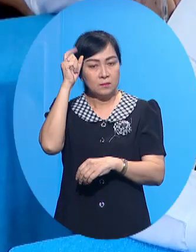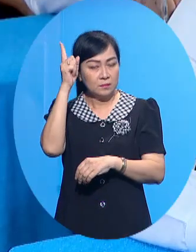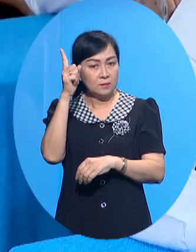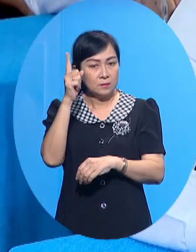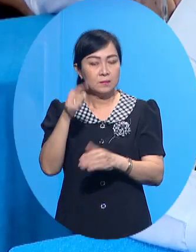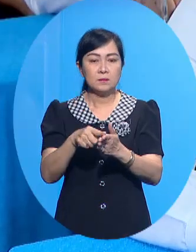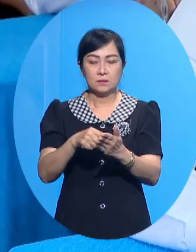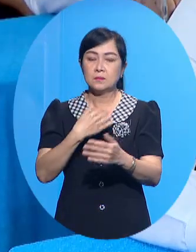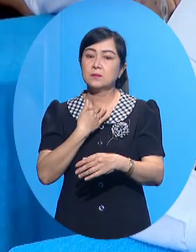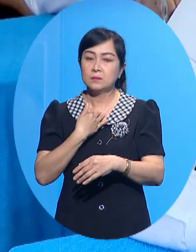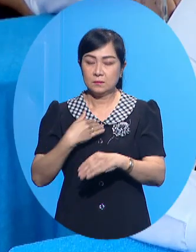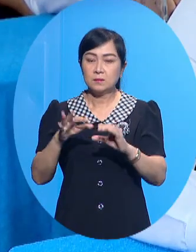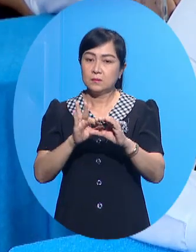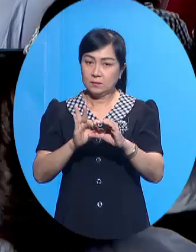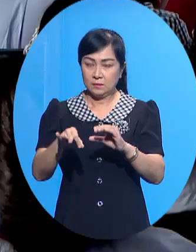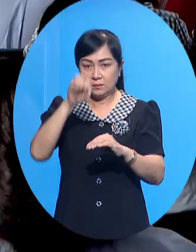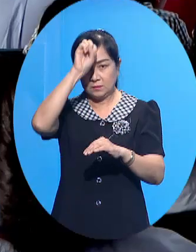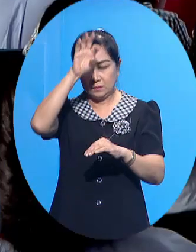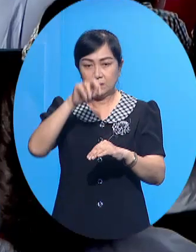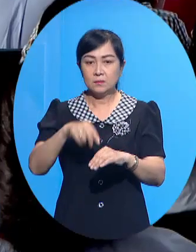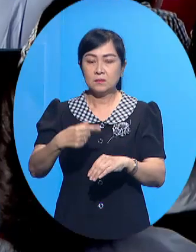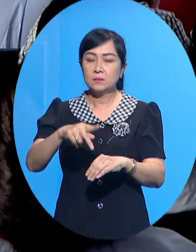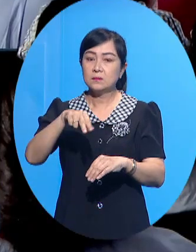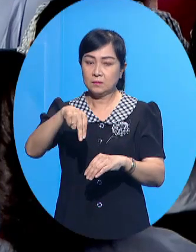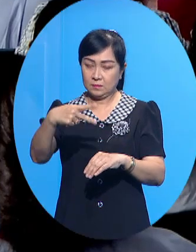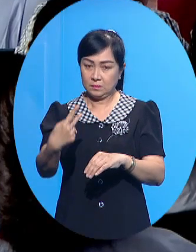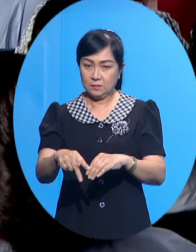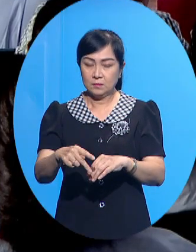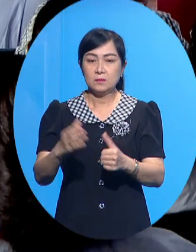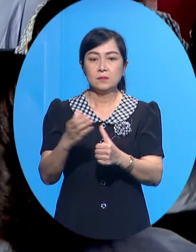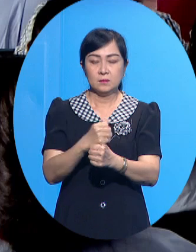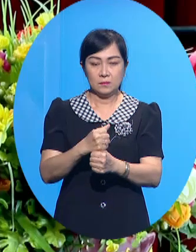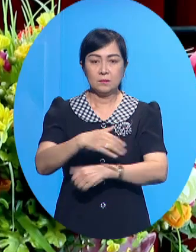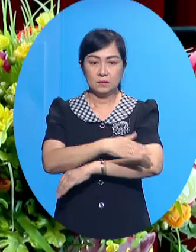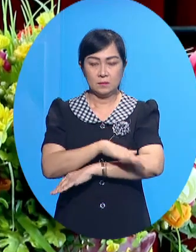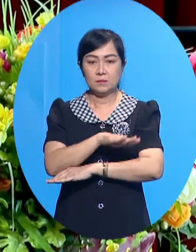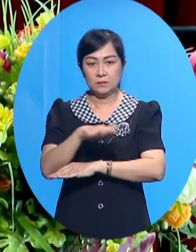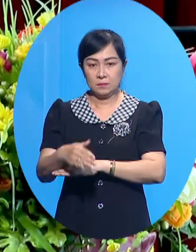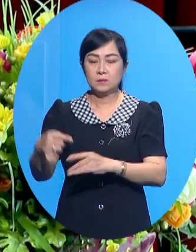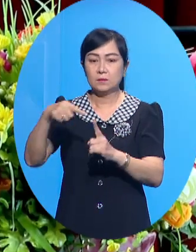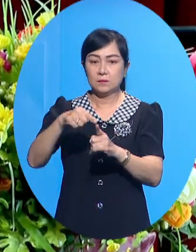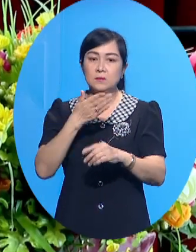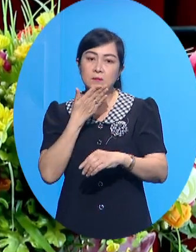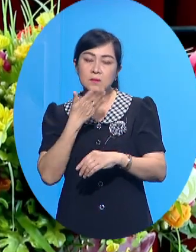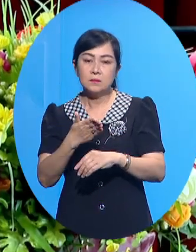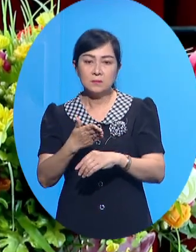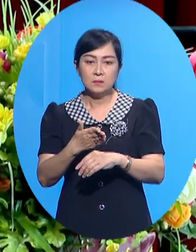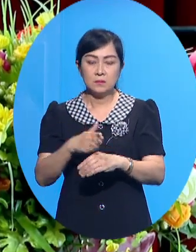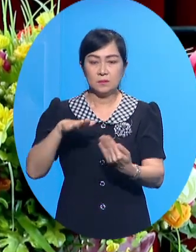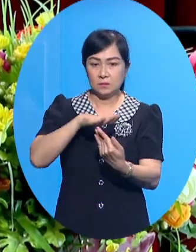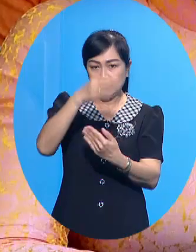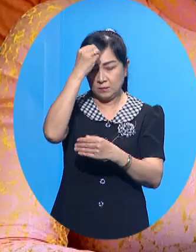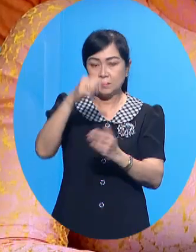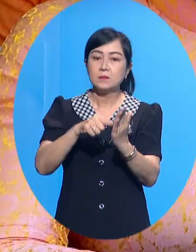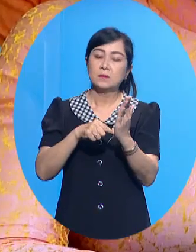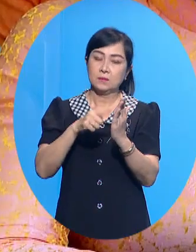xuất phát từ mong muốn của Công ty cổ phần giáo dục GNP với mục tiêu giúp đỡ các em có thể tiếp cận dễ dàng hơn với một môi trường học